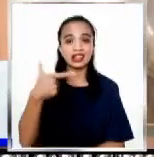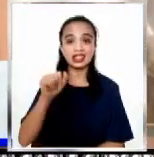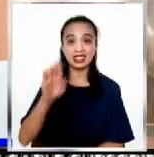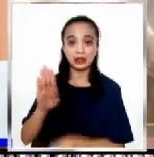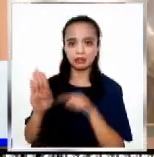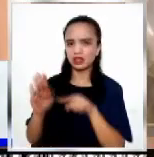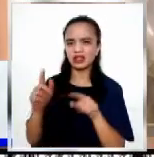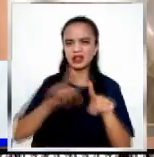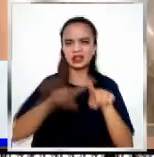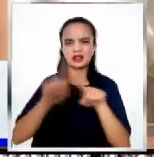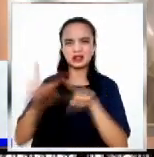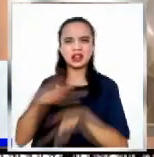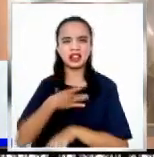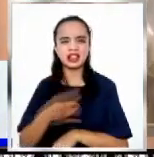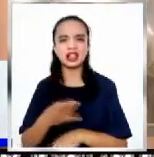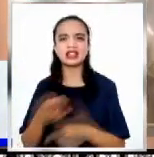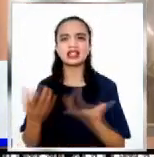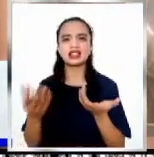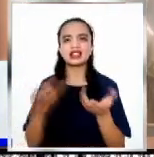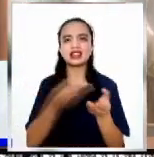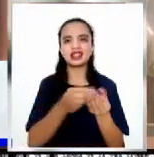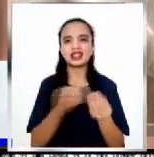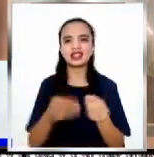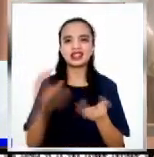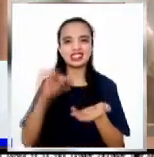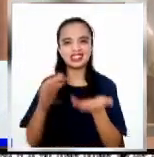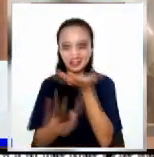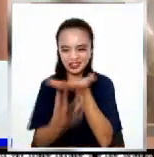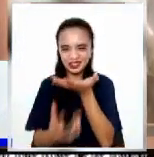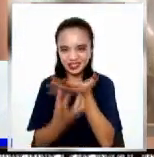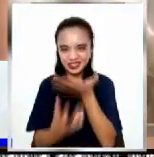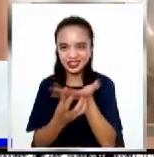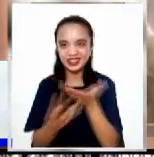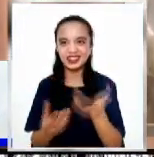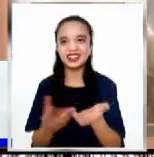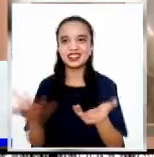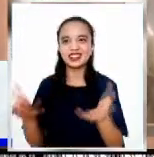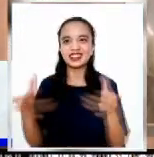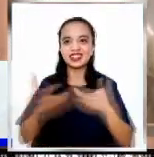magdala ng air fryer, may portable washing machine.